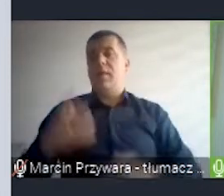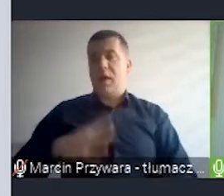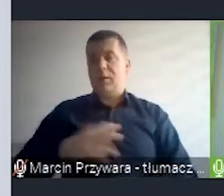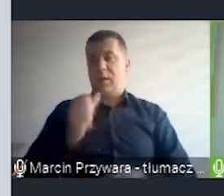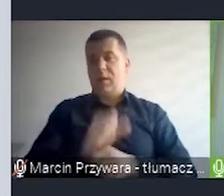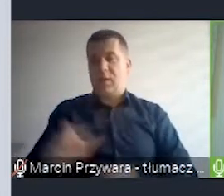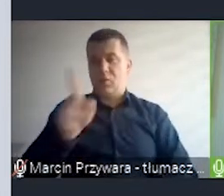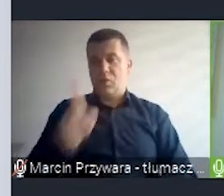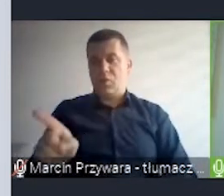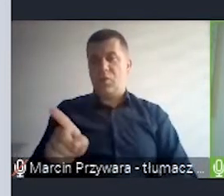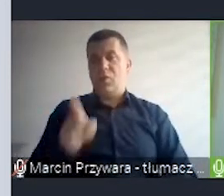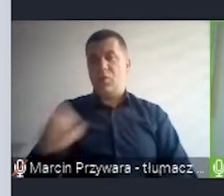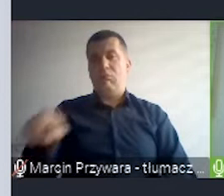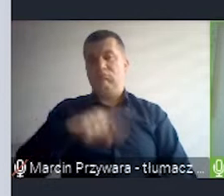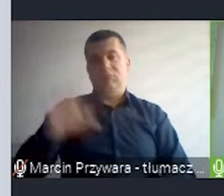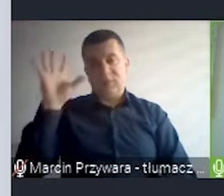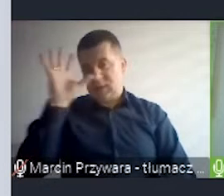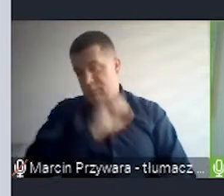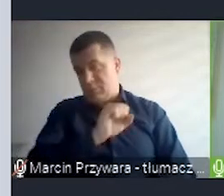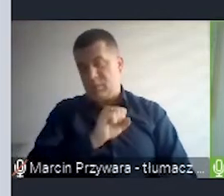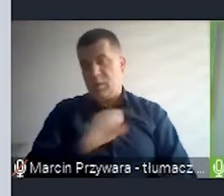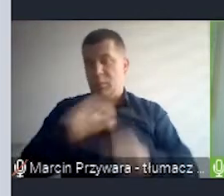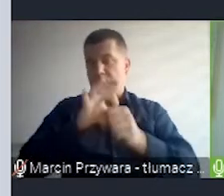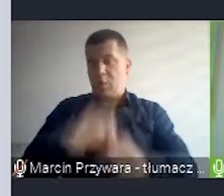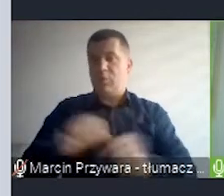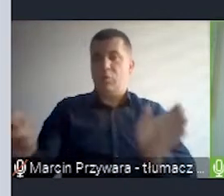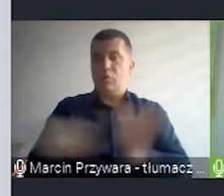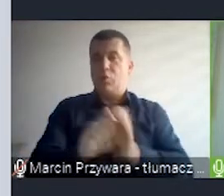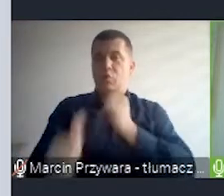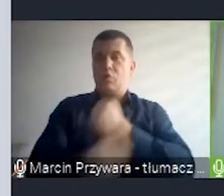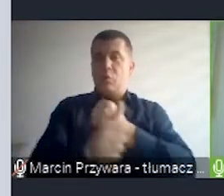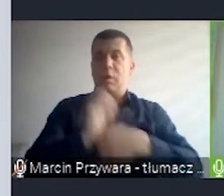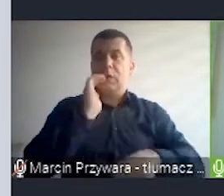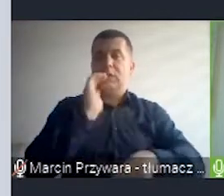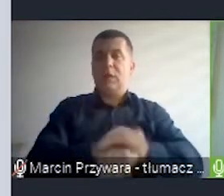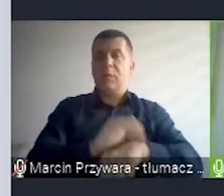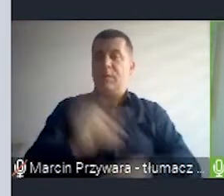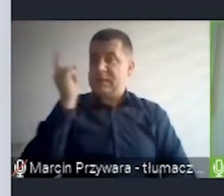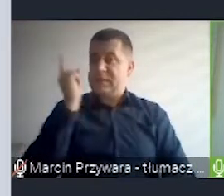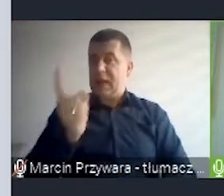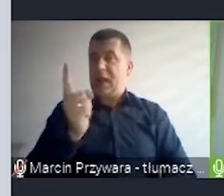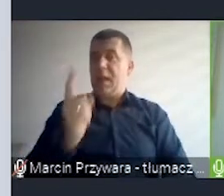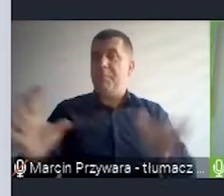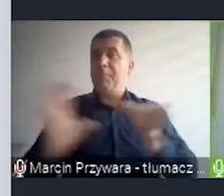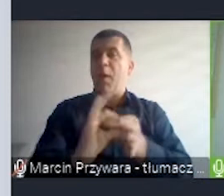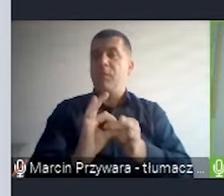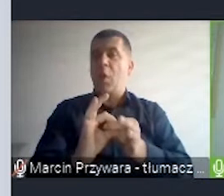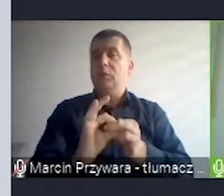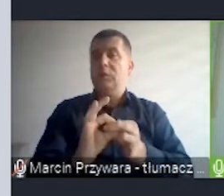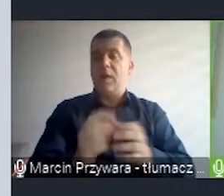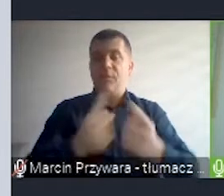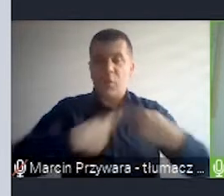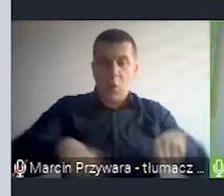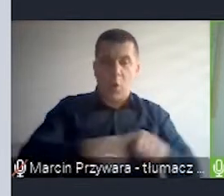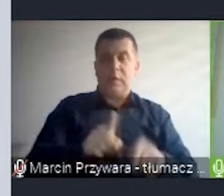jest to, że Państwo zapomnieli wprowadzić do dokumentacji zamówienia zakazu powiązań wykonawcy